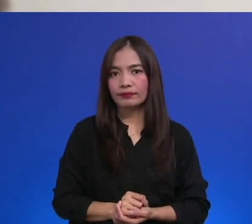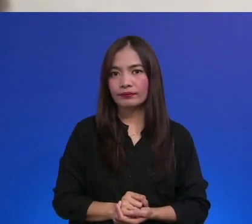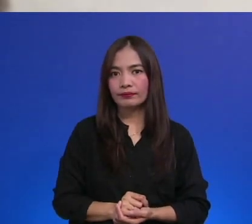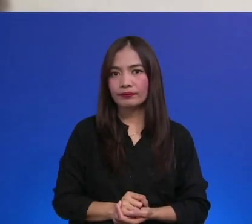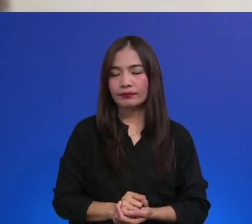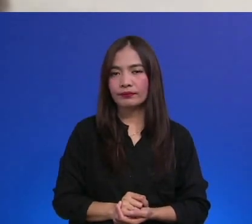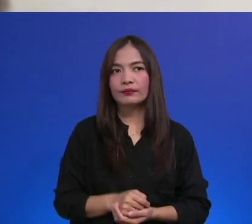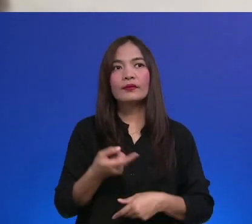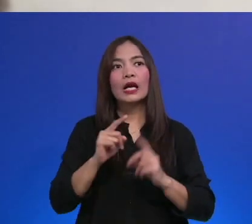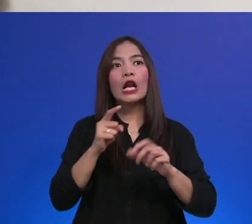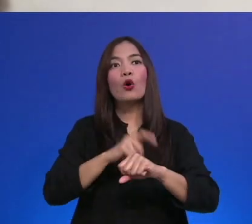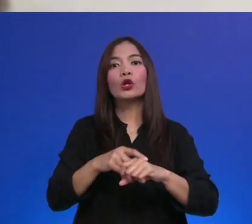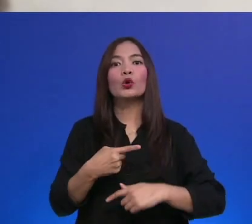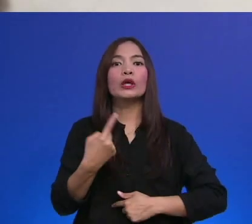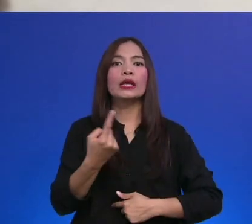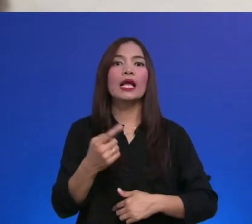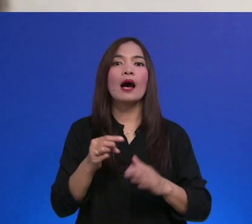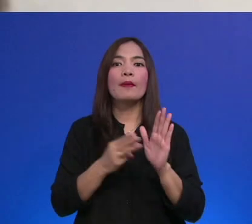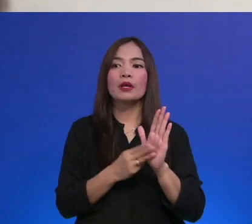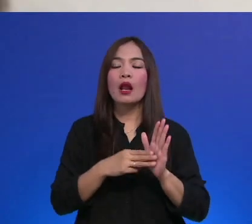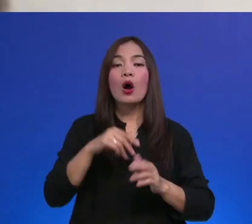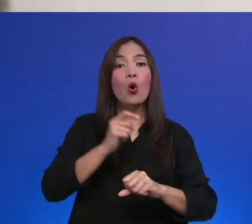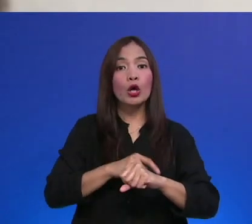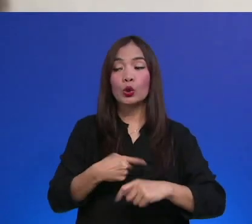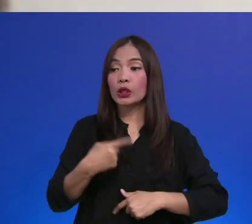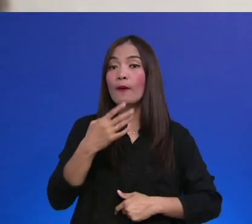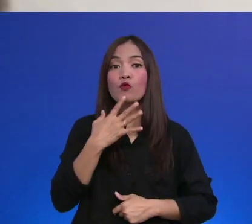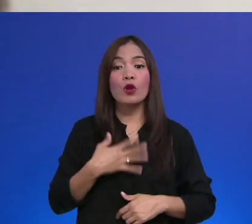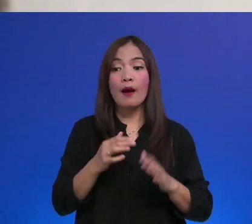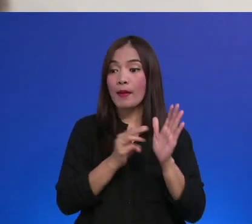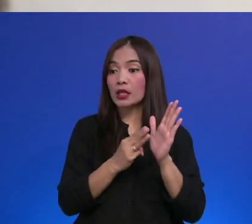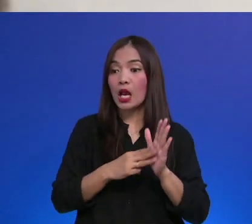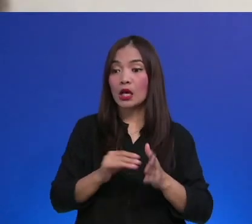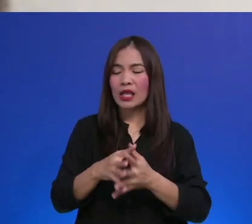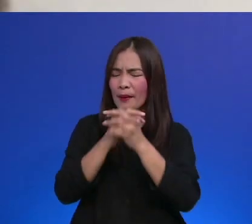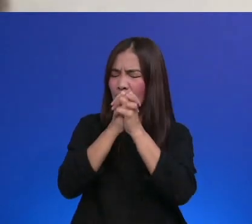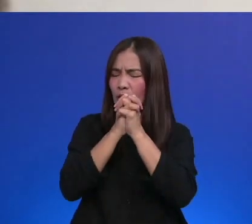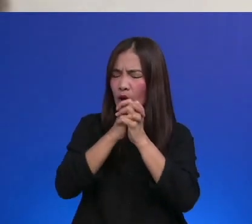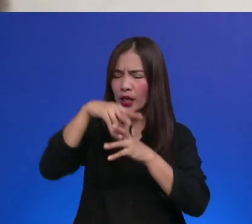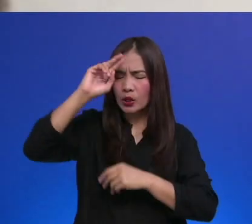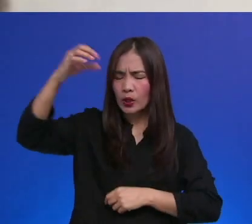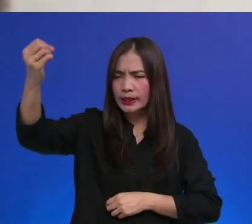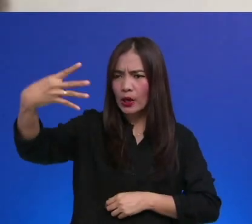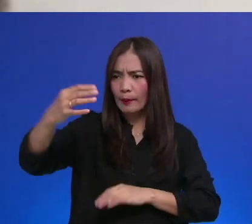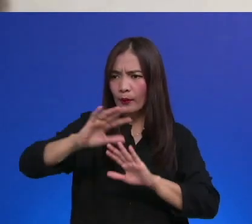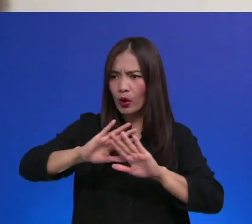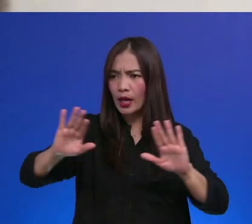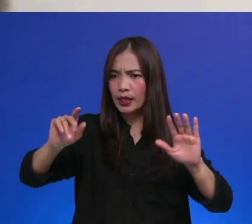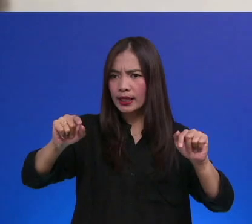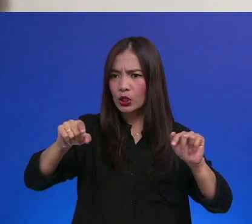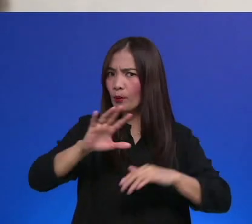kalau ketika kita dalam persoalan kita berdoa Tuhan tidak jawab itu bukan tidak